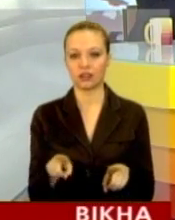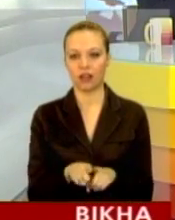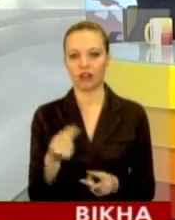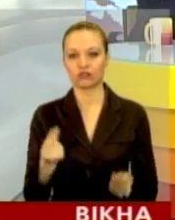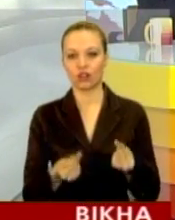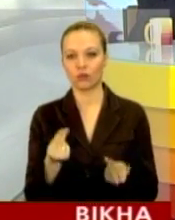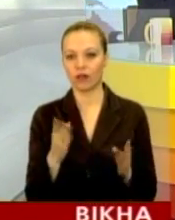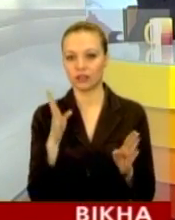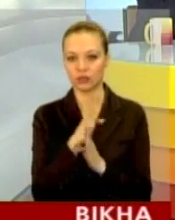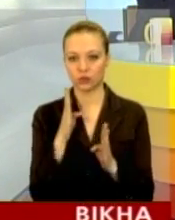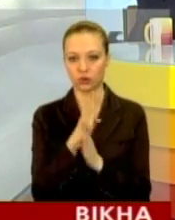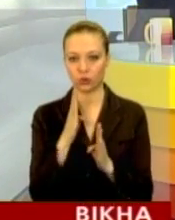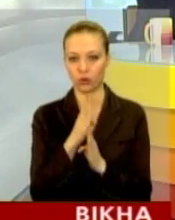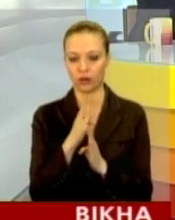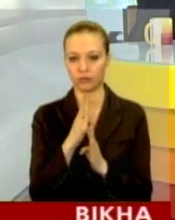жонглювати долями